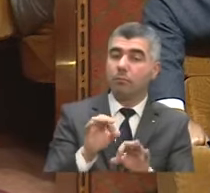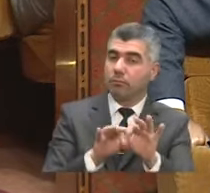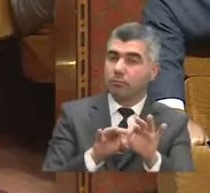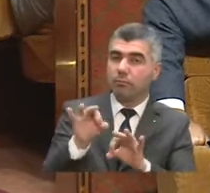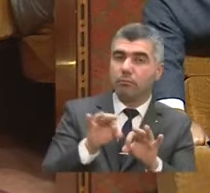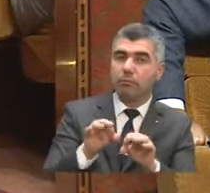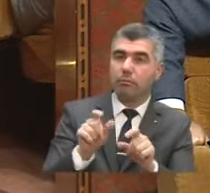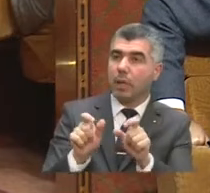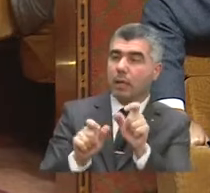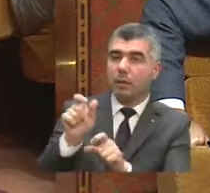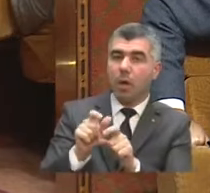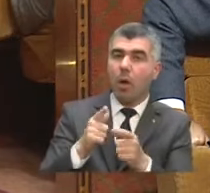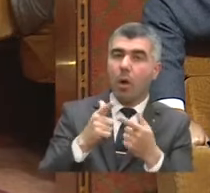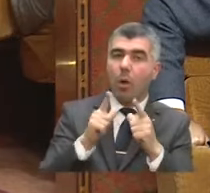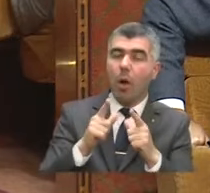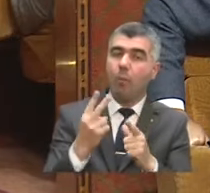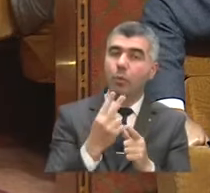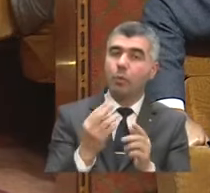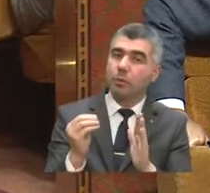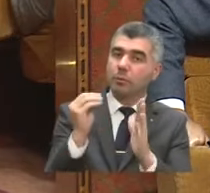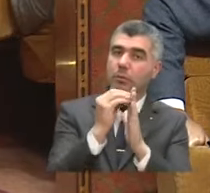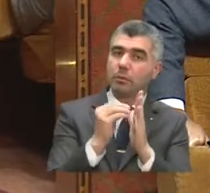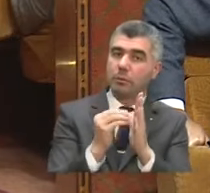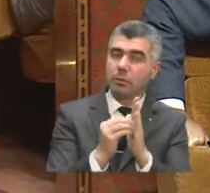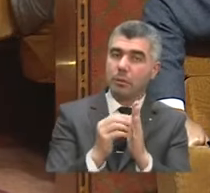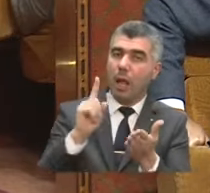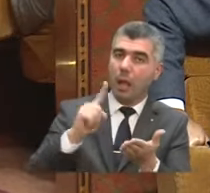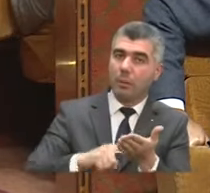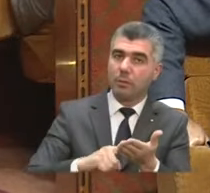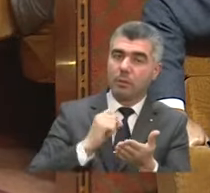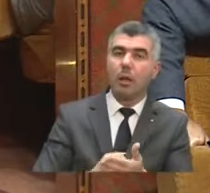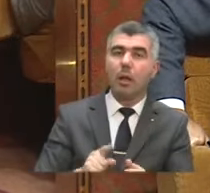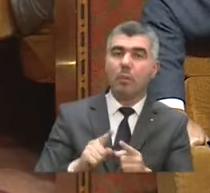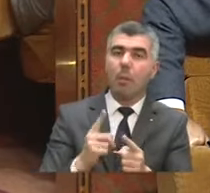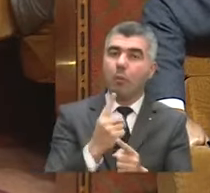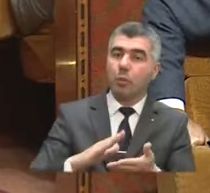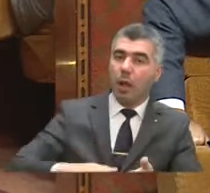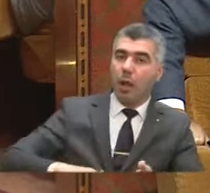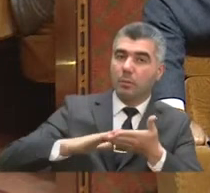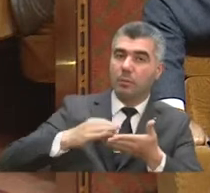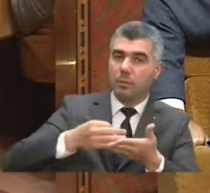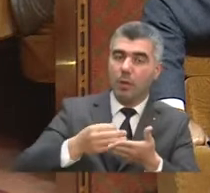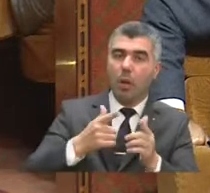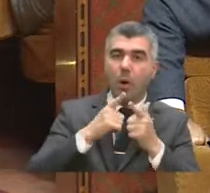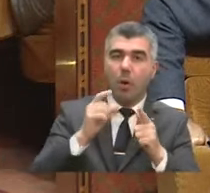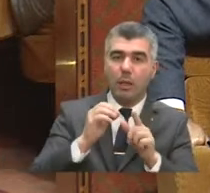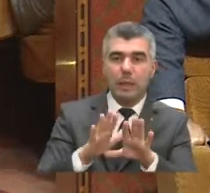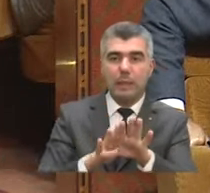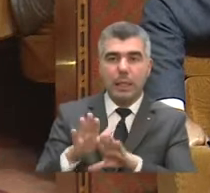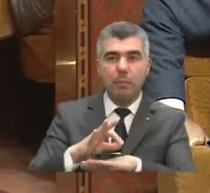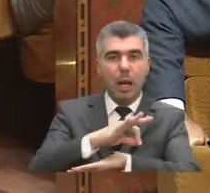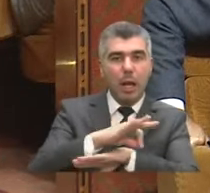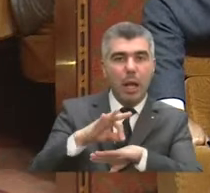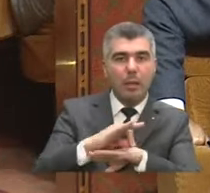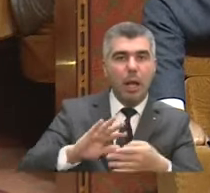تسلبش الحقوق ديال اللغتين الرسميتين. لهذا السيده الوزيره، باش نضمنوا سمو هذه اللغتين الرسميتين على مستوى التدبير الاداري